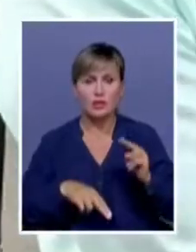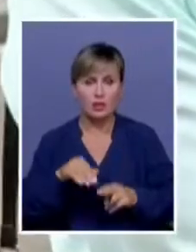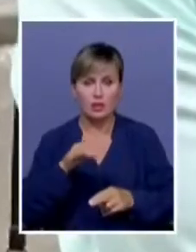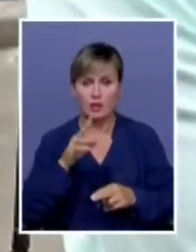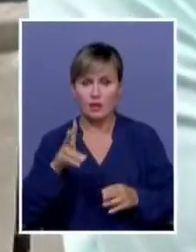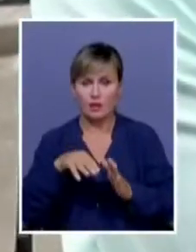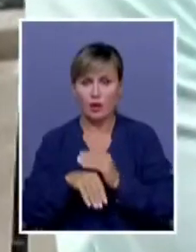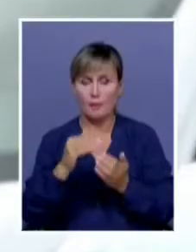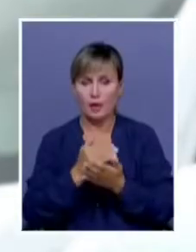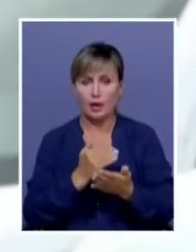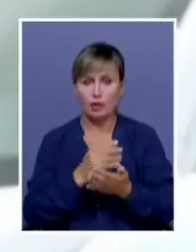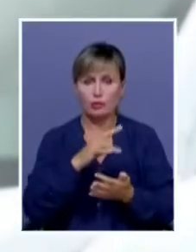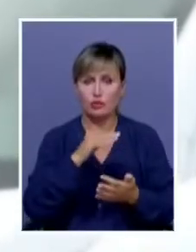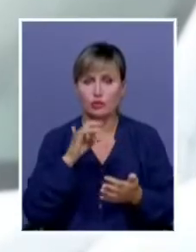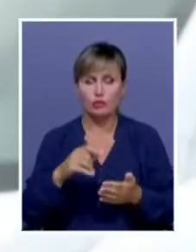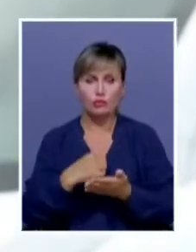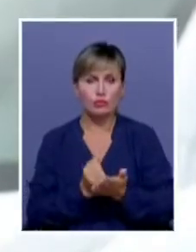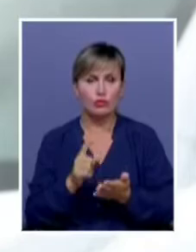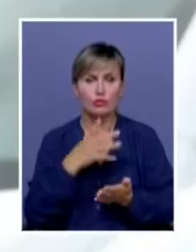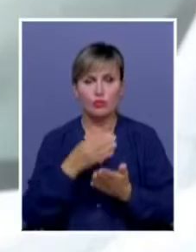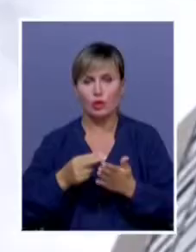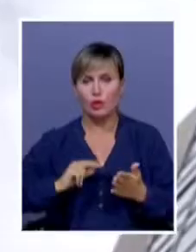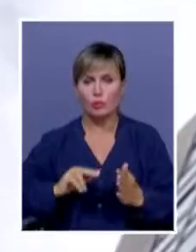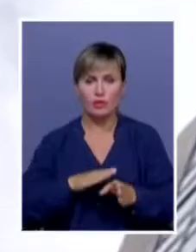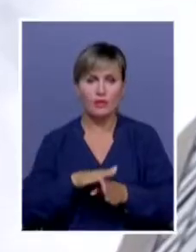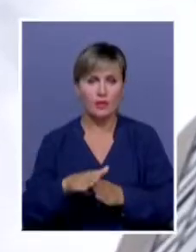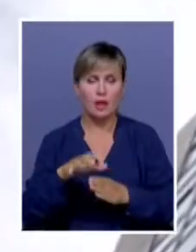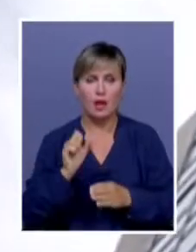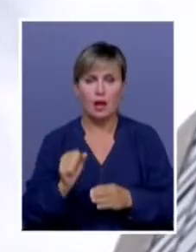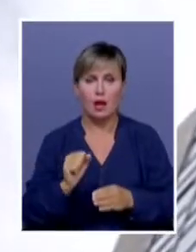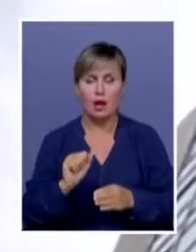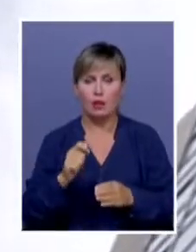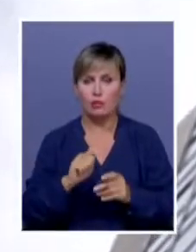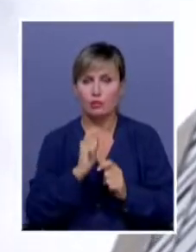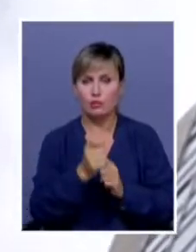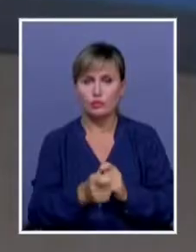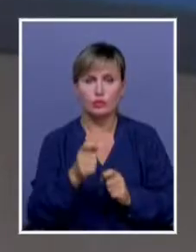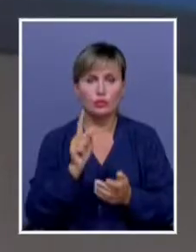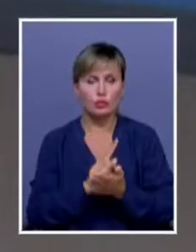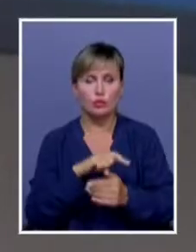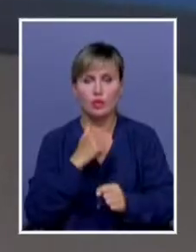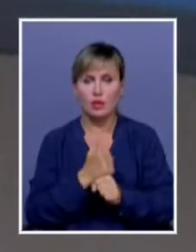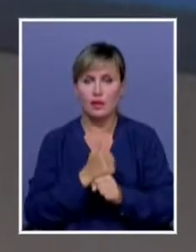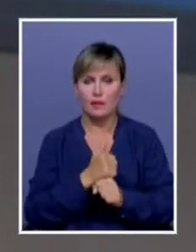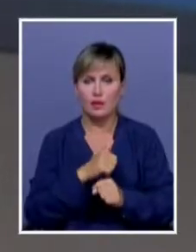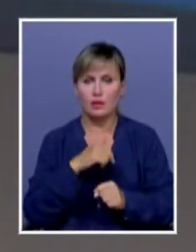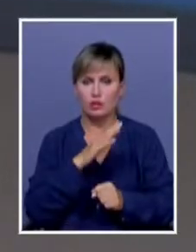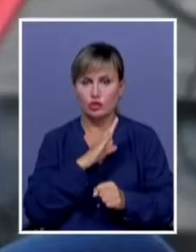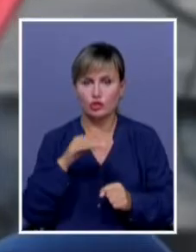рамках программы «Нурлужер», утверждают, что свою работу выполнили. А вот вручать ключи новоселам должен глава жилищного